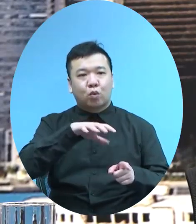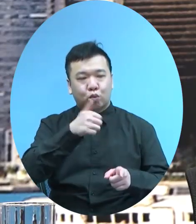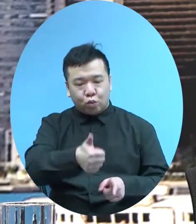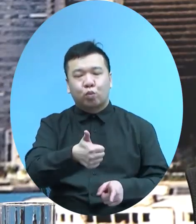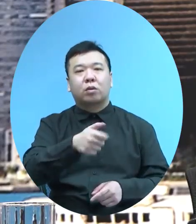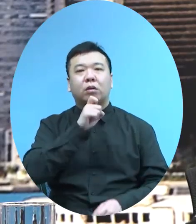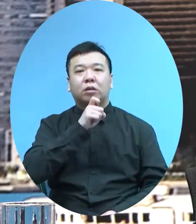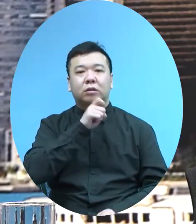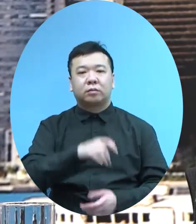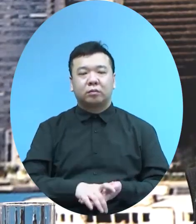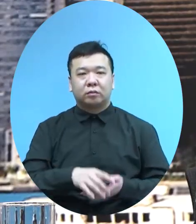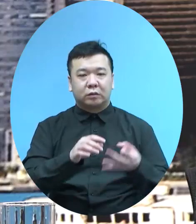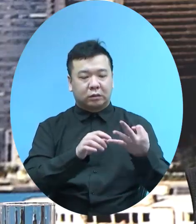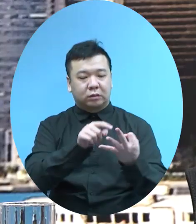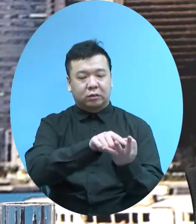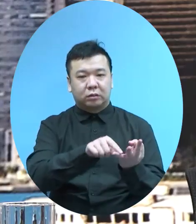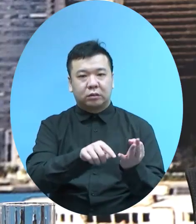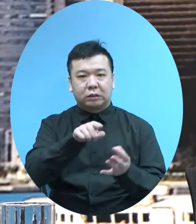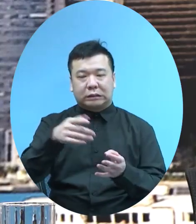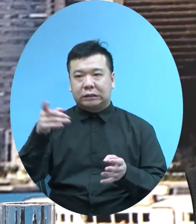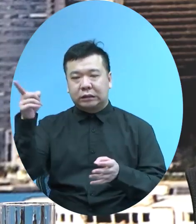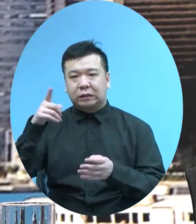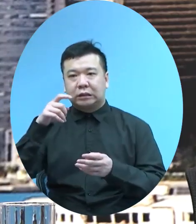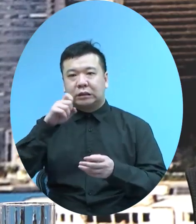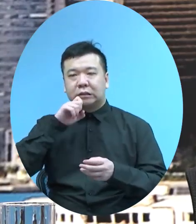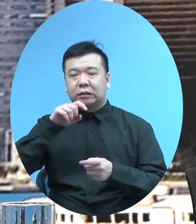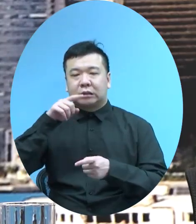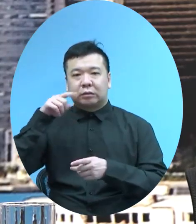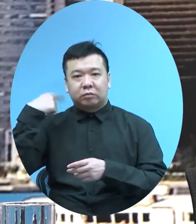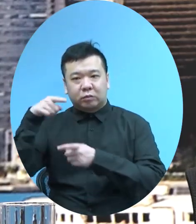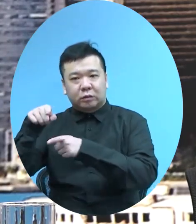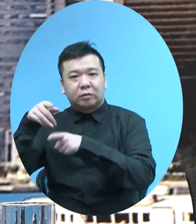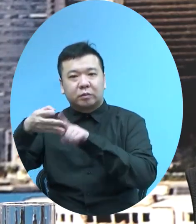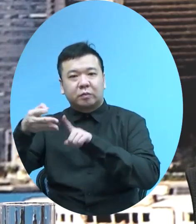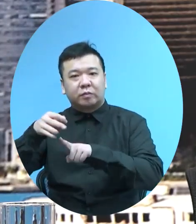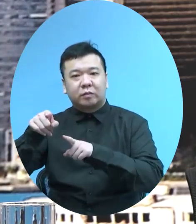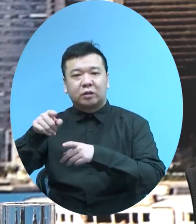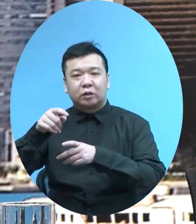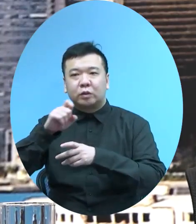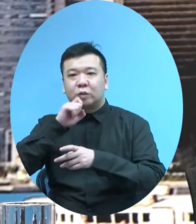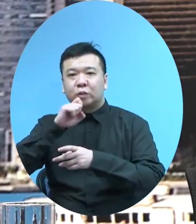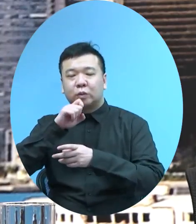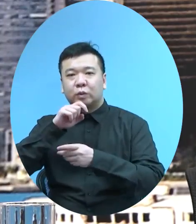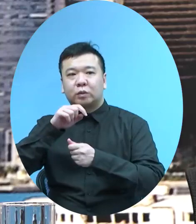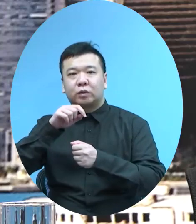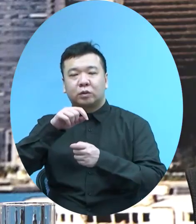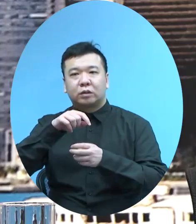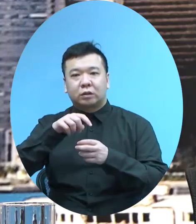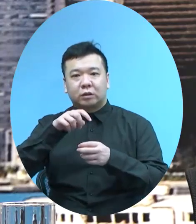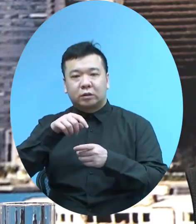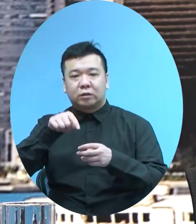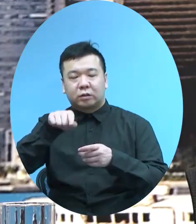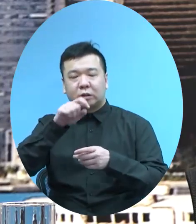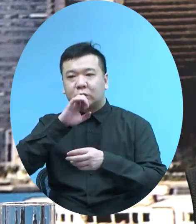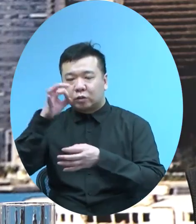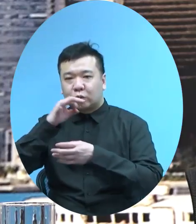咁樣。咁至於瑞德西韋咧，其實之前都有同大家討論過，因為我哋都係啱啱收到嗰、那個即係藥